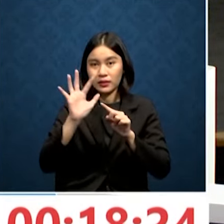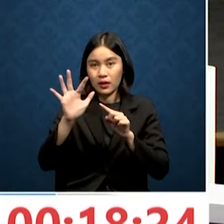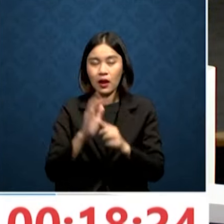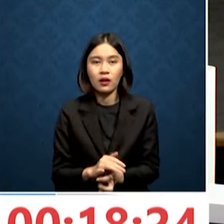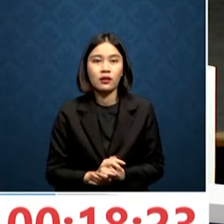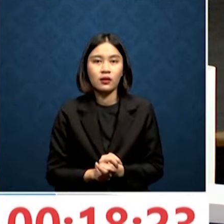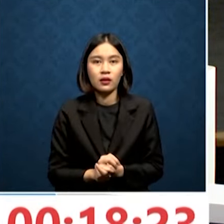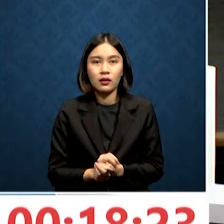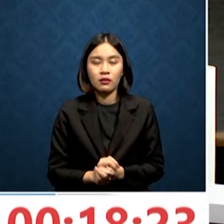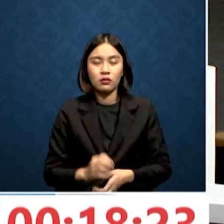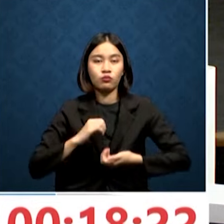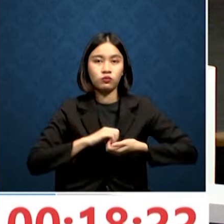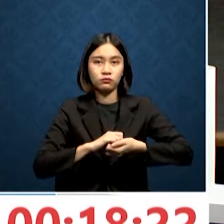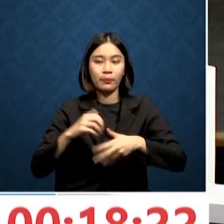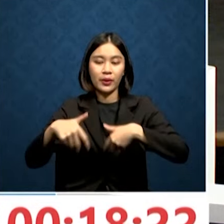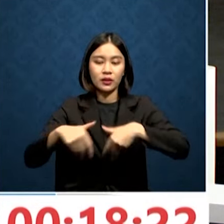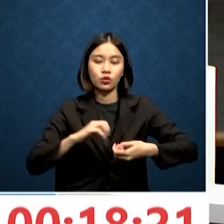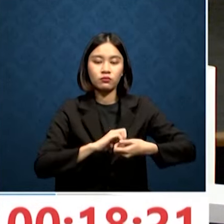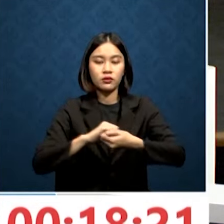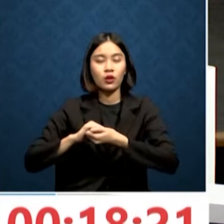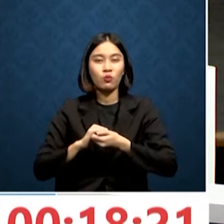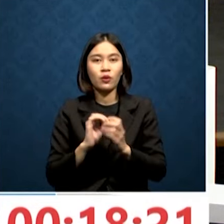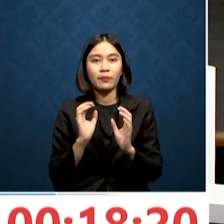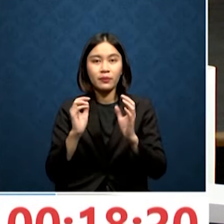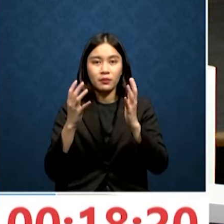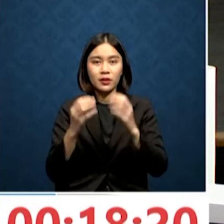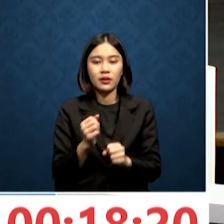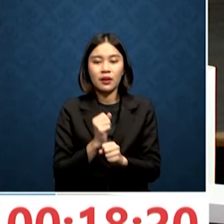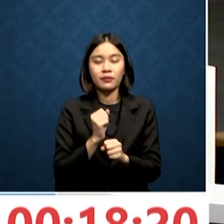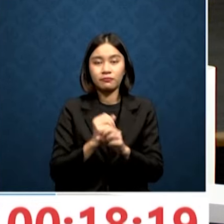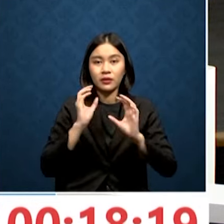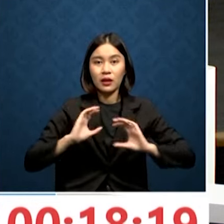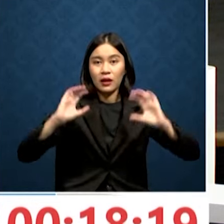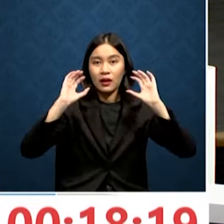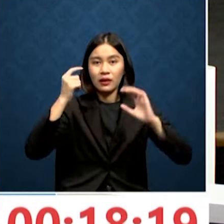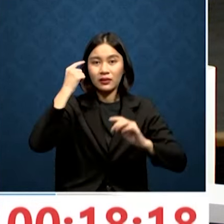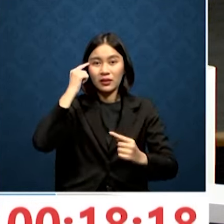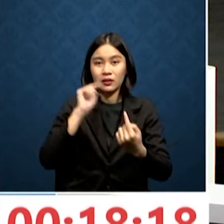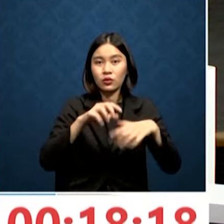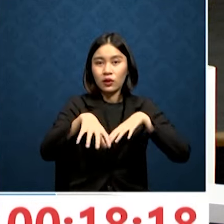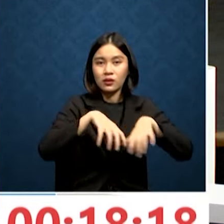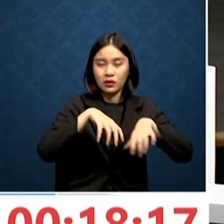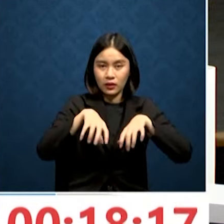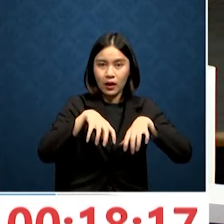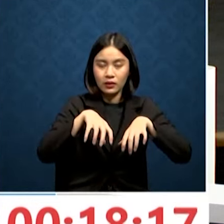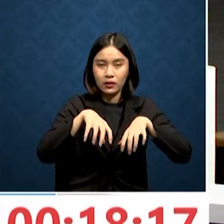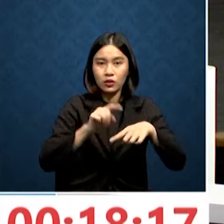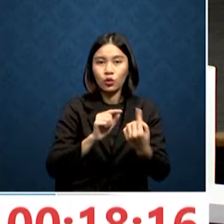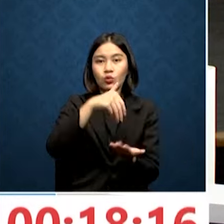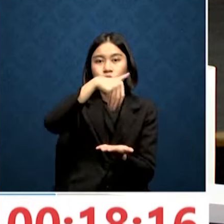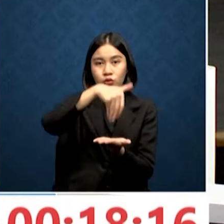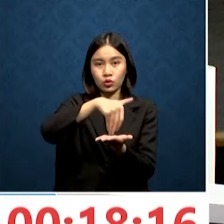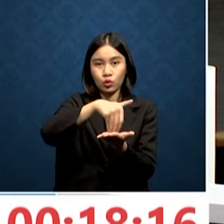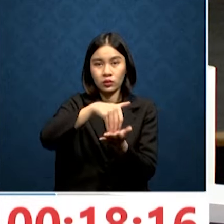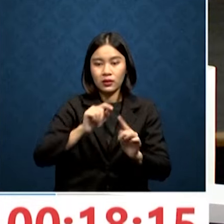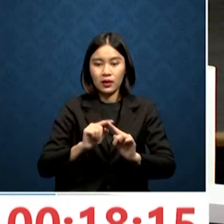ขาดการมีส่วนร่วมของประชาชนในชุมชนหน่วยงานรัฐมักจะเน้นการจัดการจากศูนย์กลางโดย